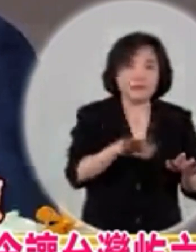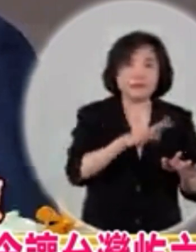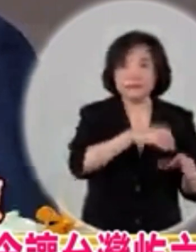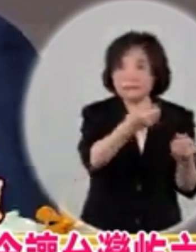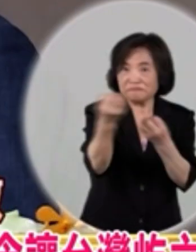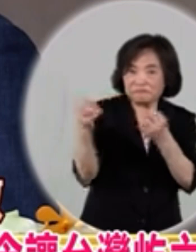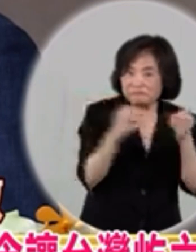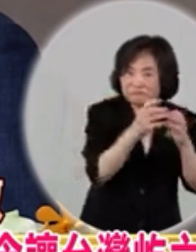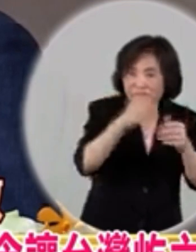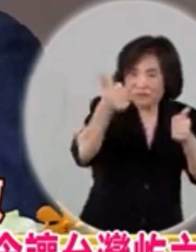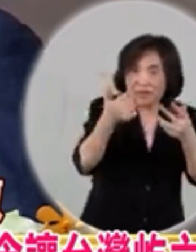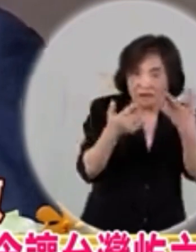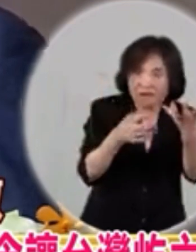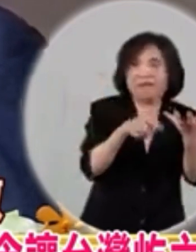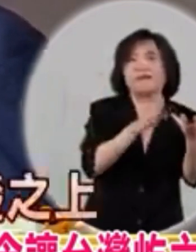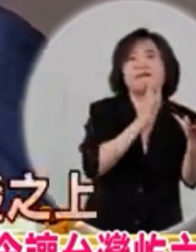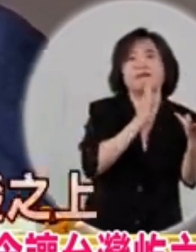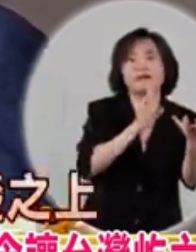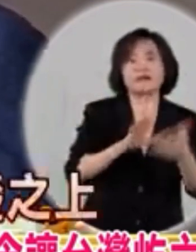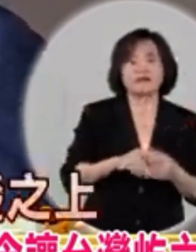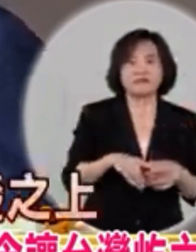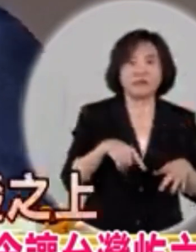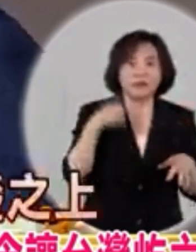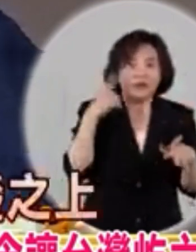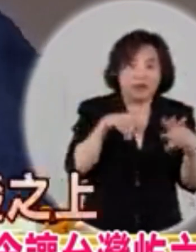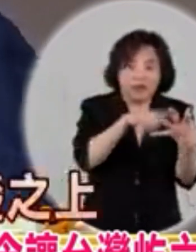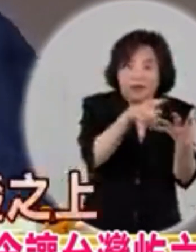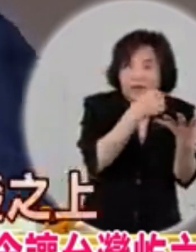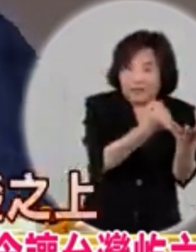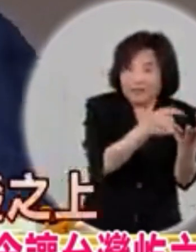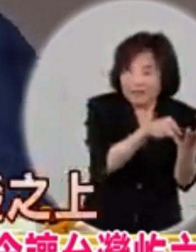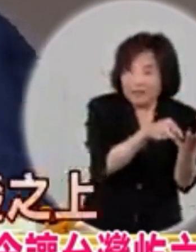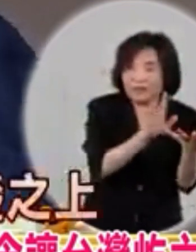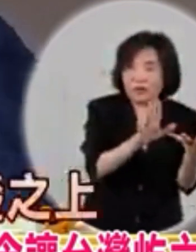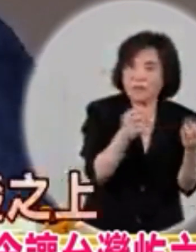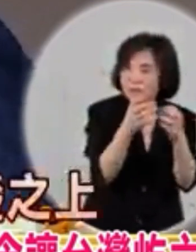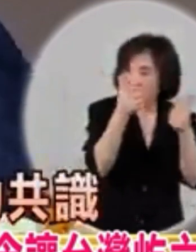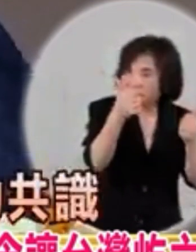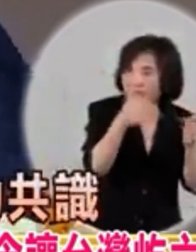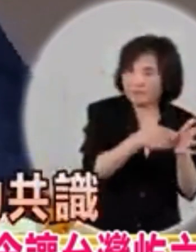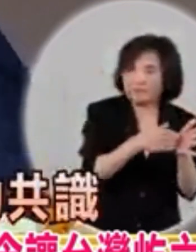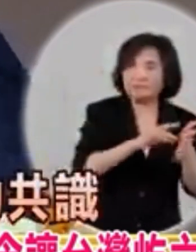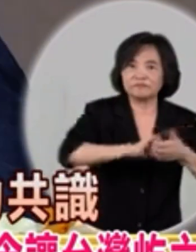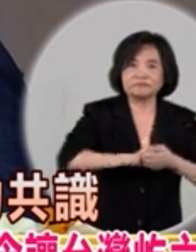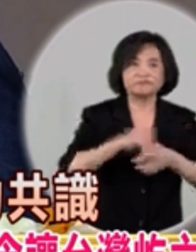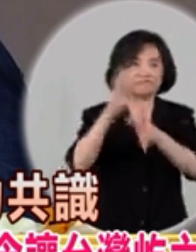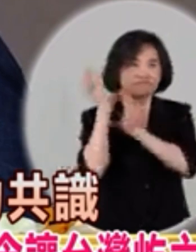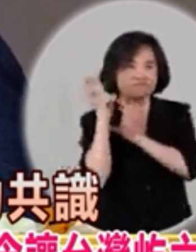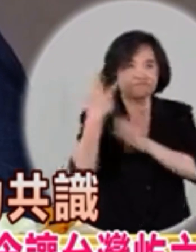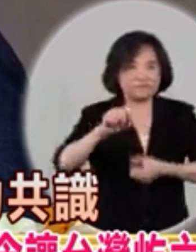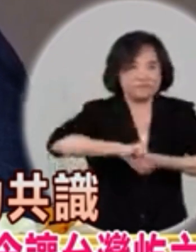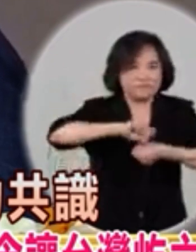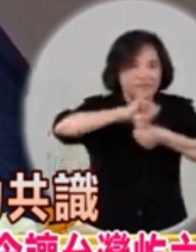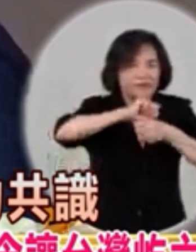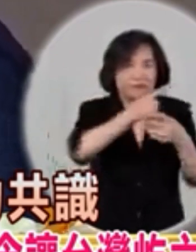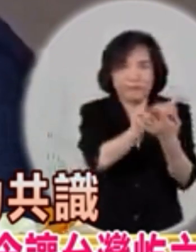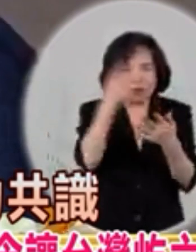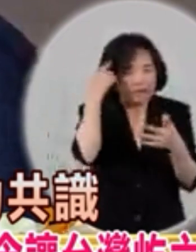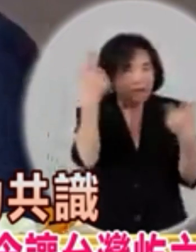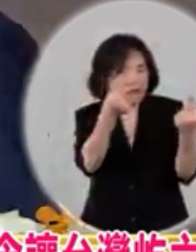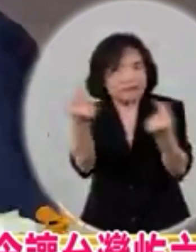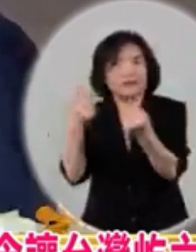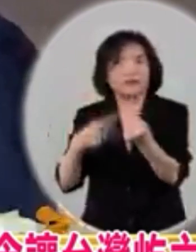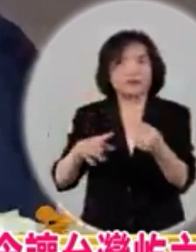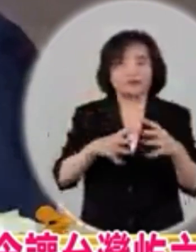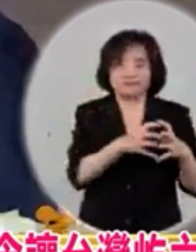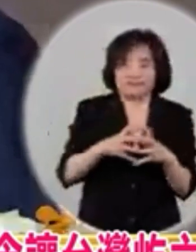数。站在公约数的共同基础之上，我们有责任累积更多的共识，以团